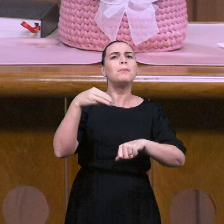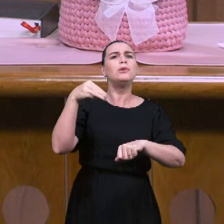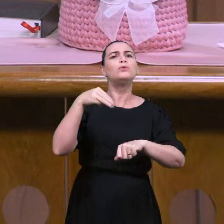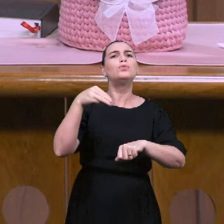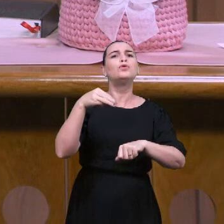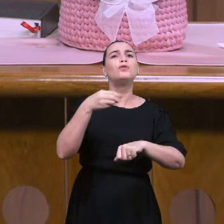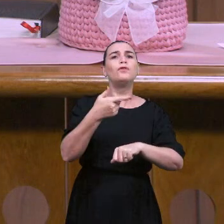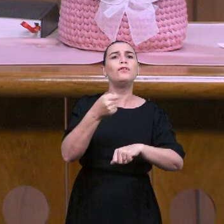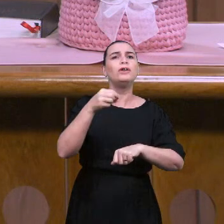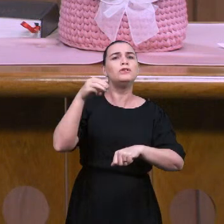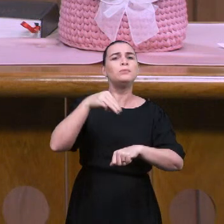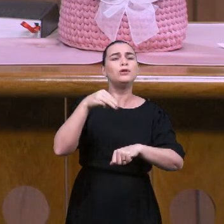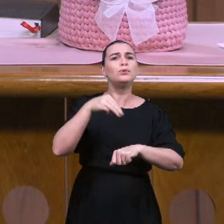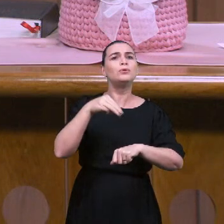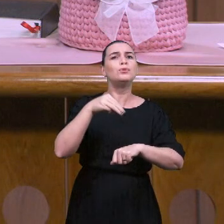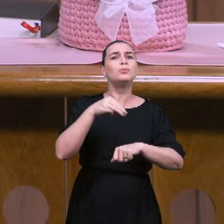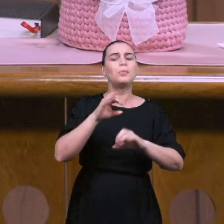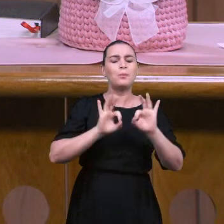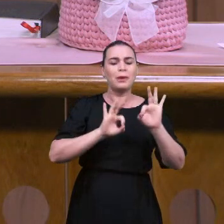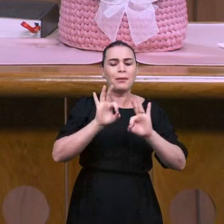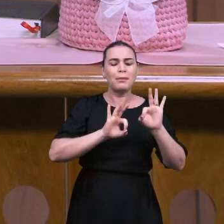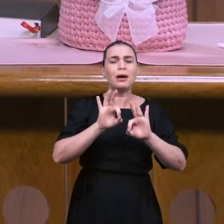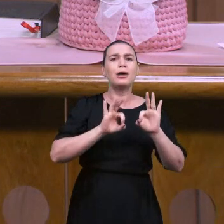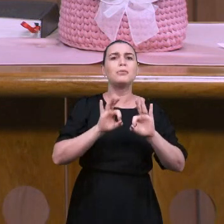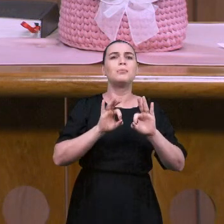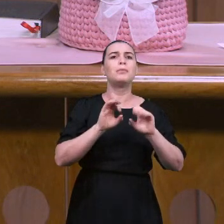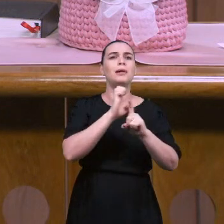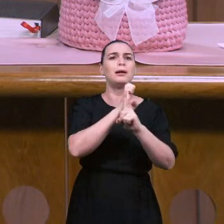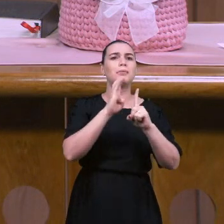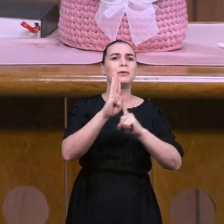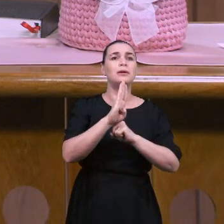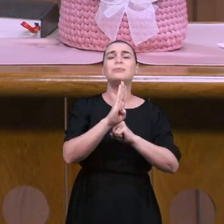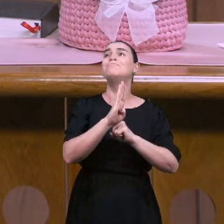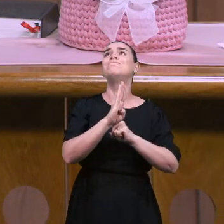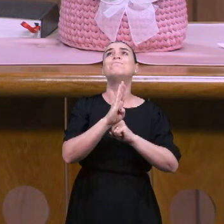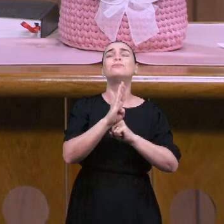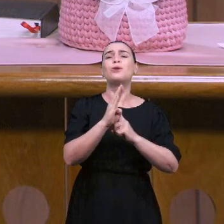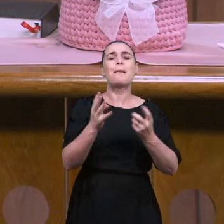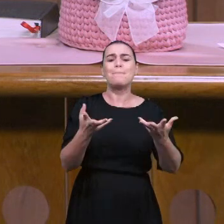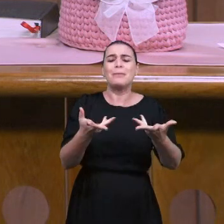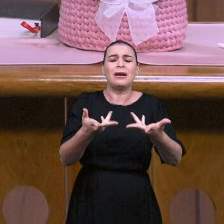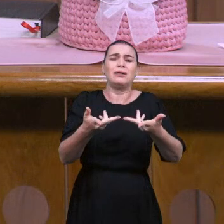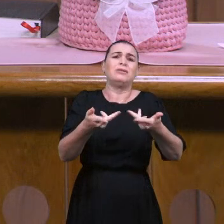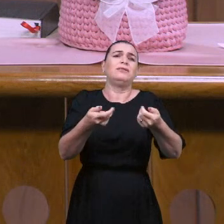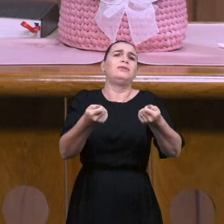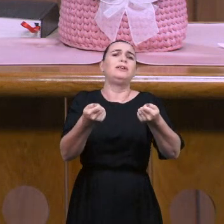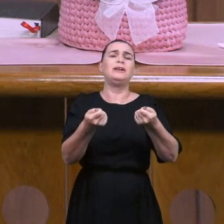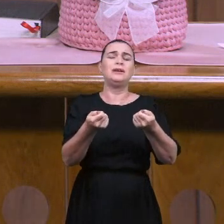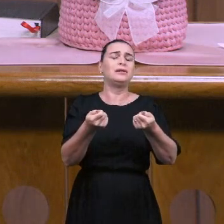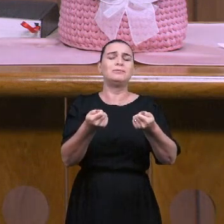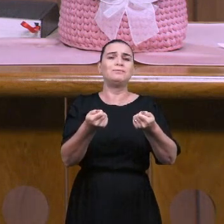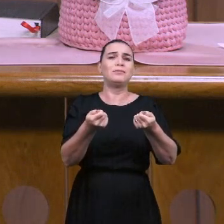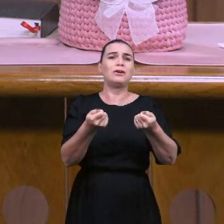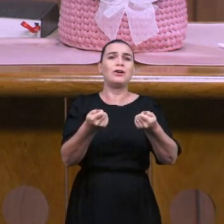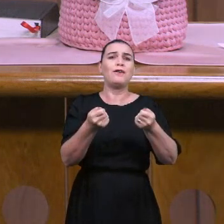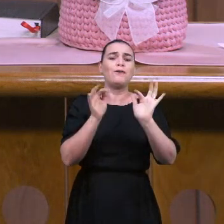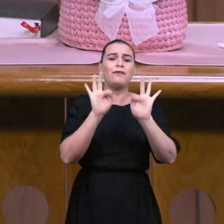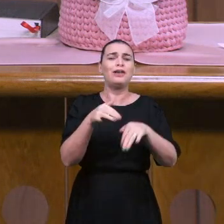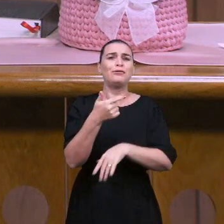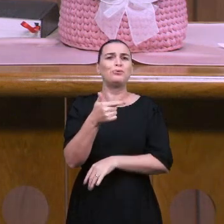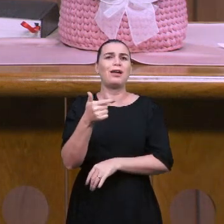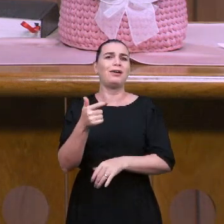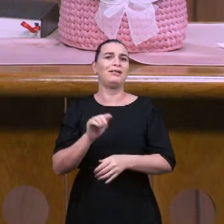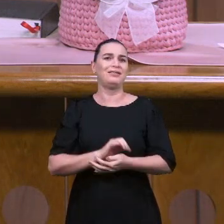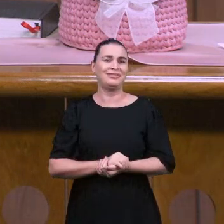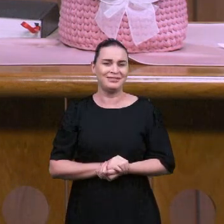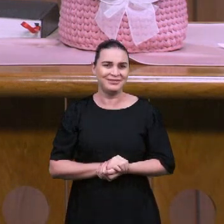minutes. Il a préparé, la préparation de l'école biblique dominicale, c'est 20 minutes. Une richesse qui n'a pas de